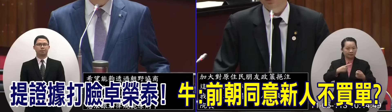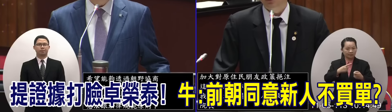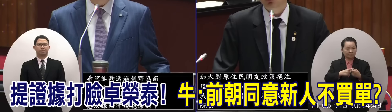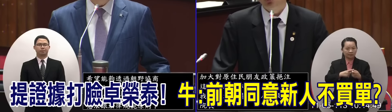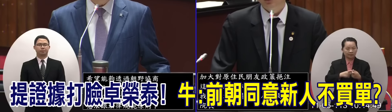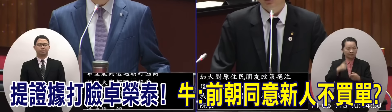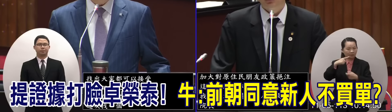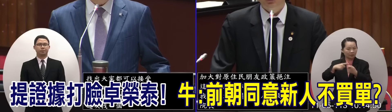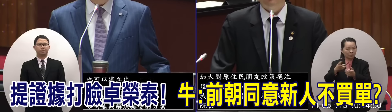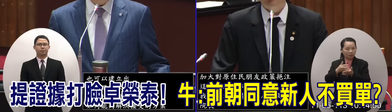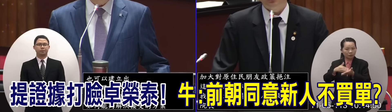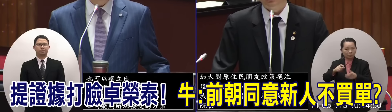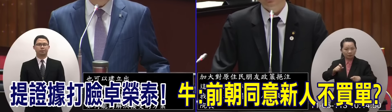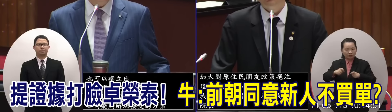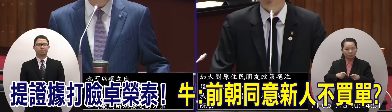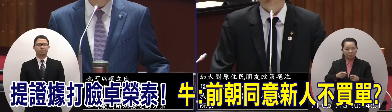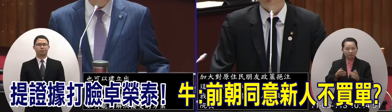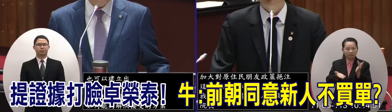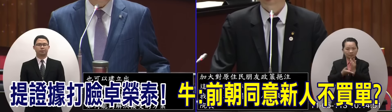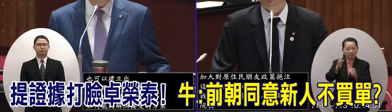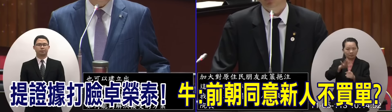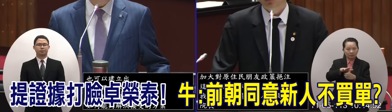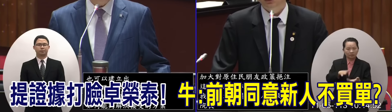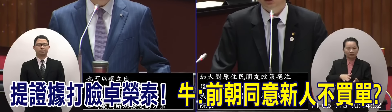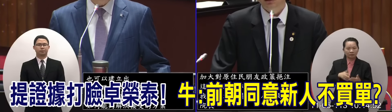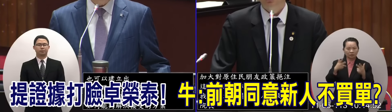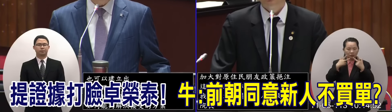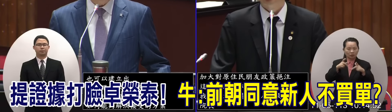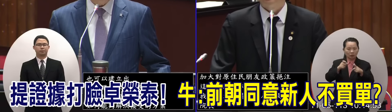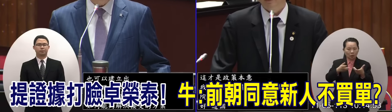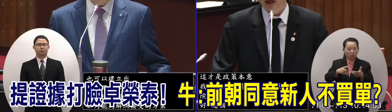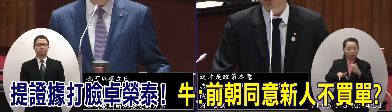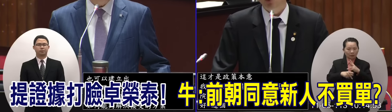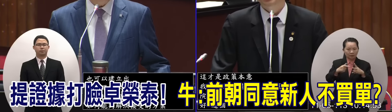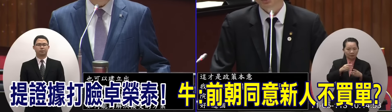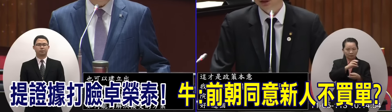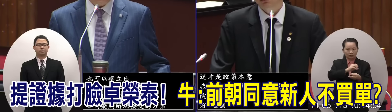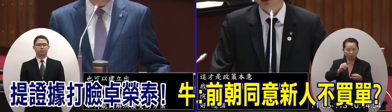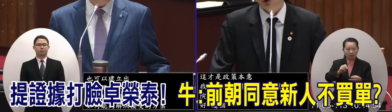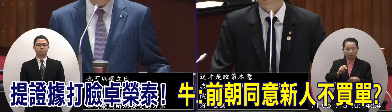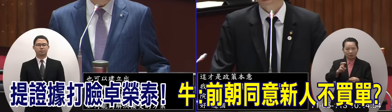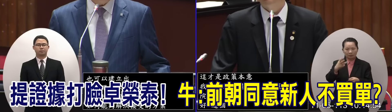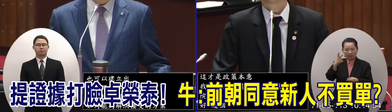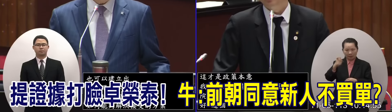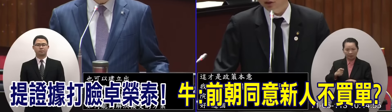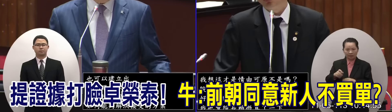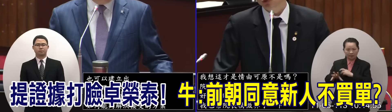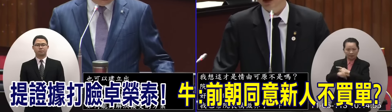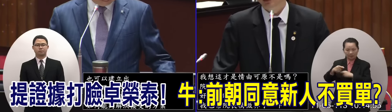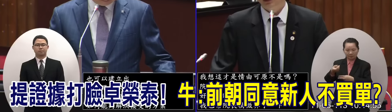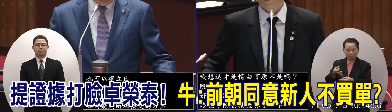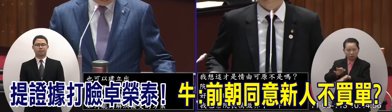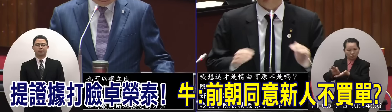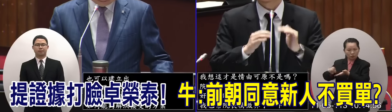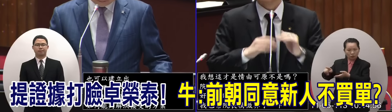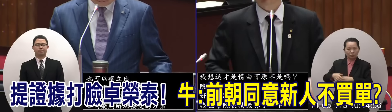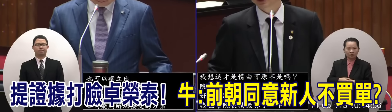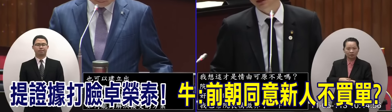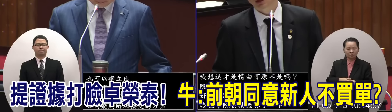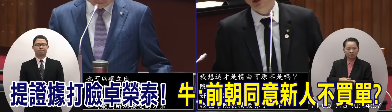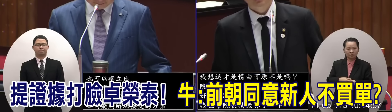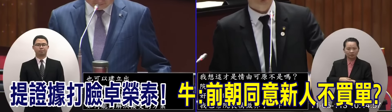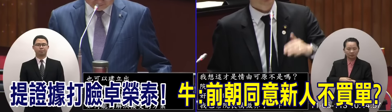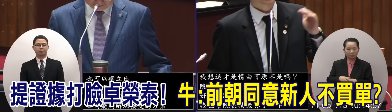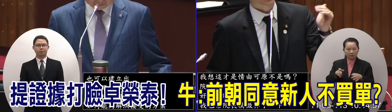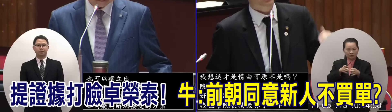编明年的预算的时候，你的禁法补偿是由原住民的公务基金支出28亿拨给基金，从基金的部分支出嘛，那至少收支是队